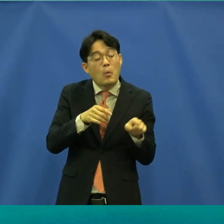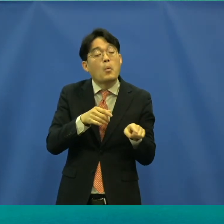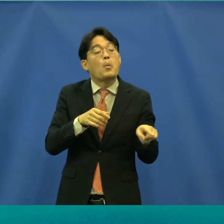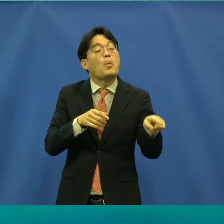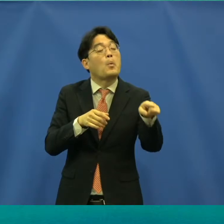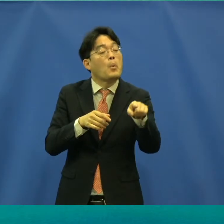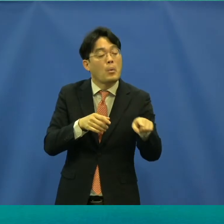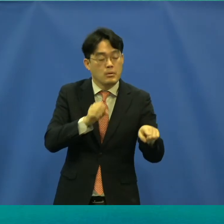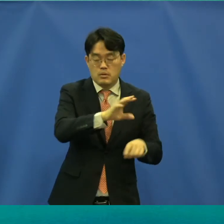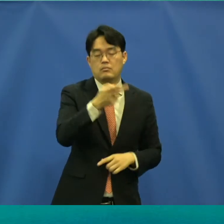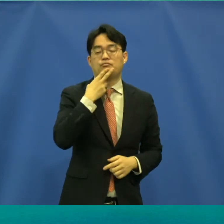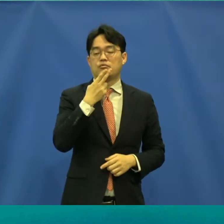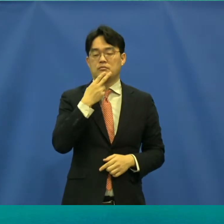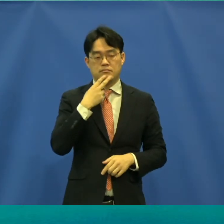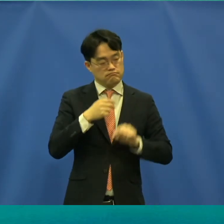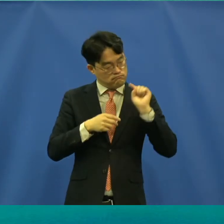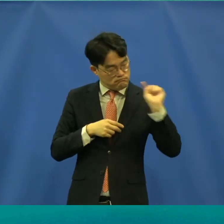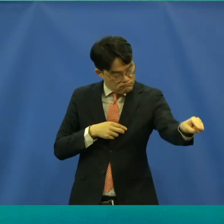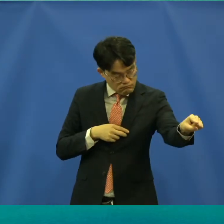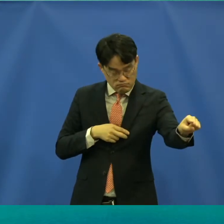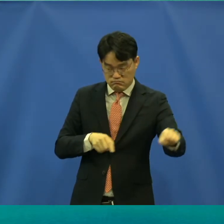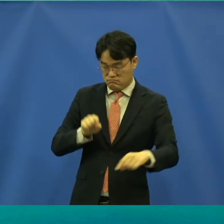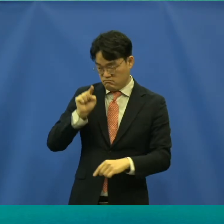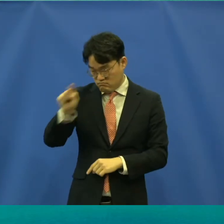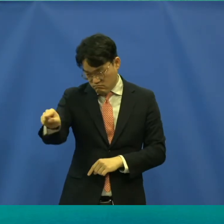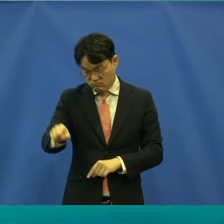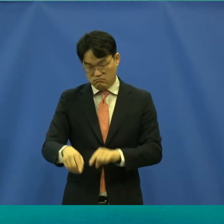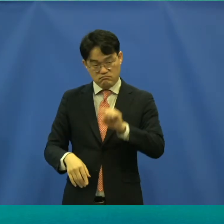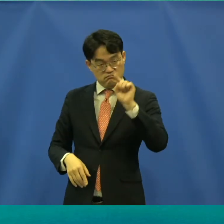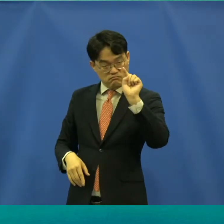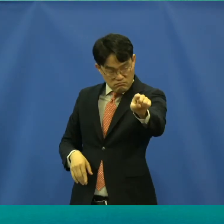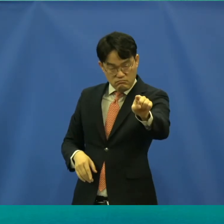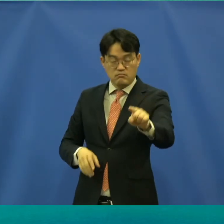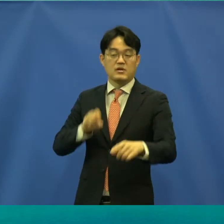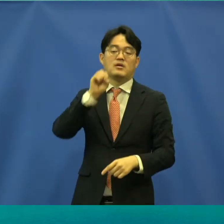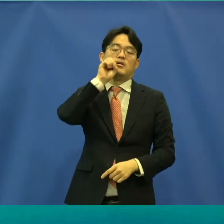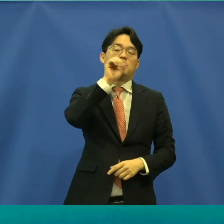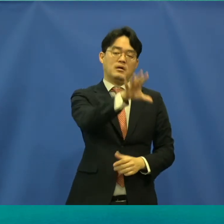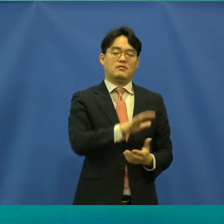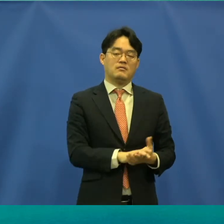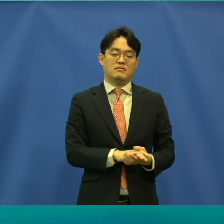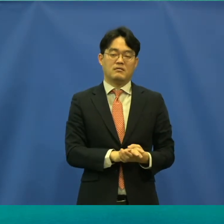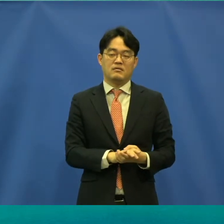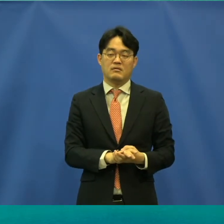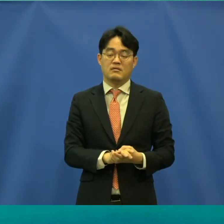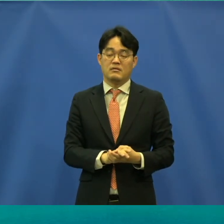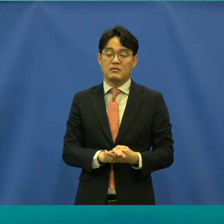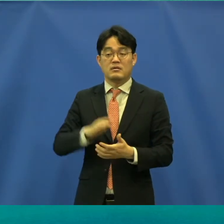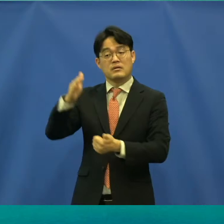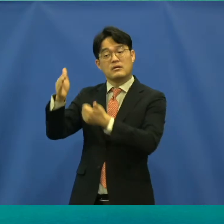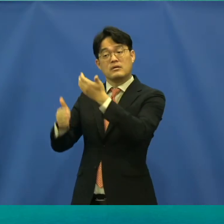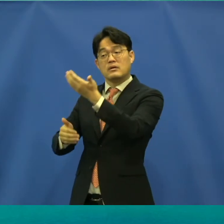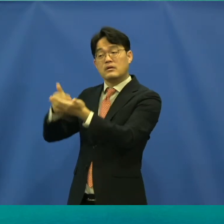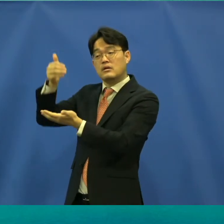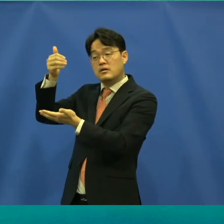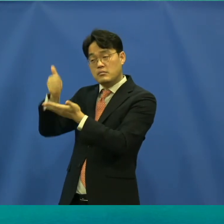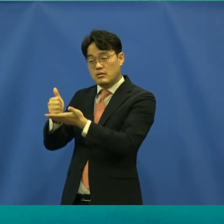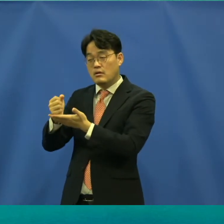AI 음성과 같은 것으로 특정 다수에게 기계적인